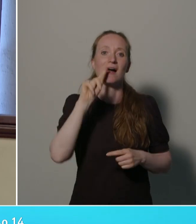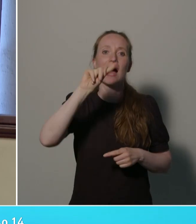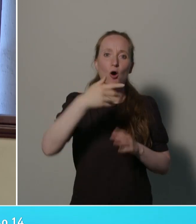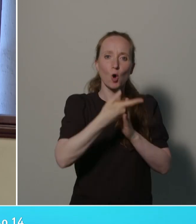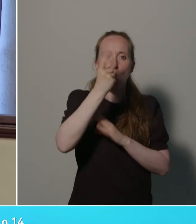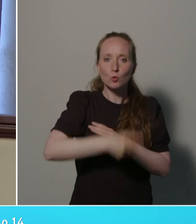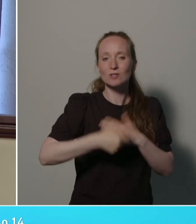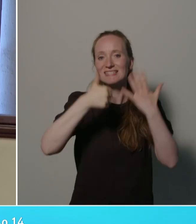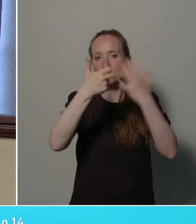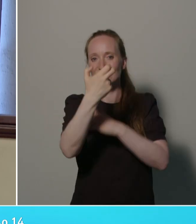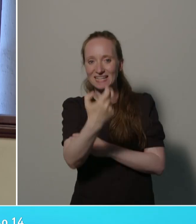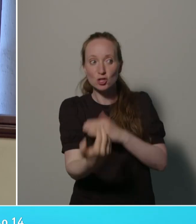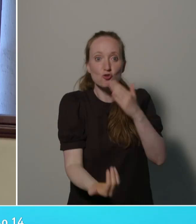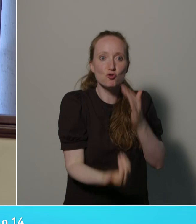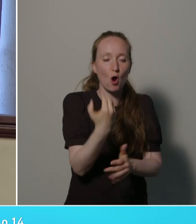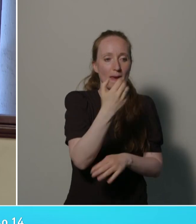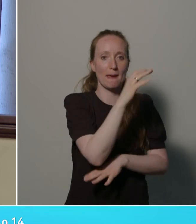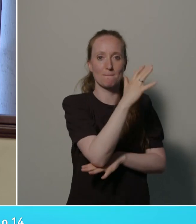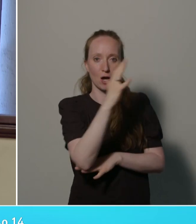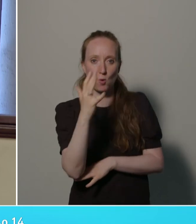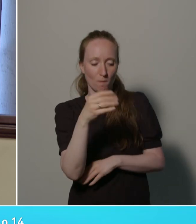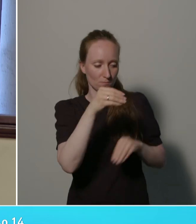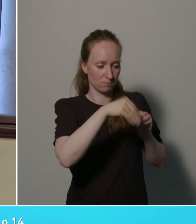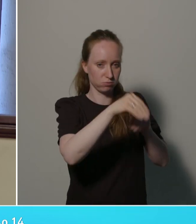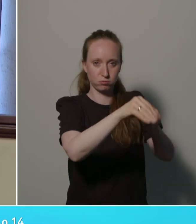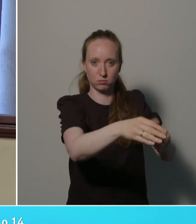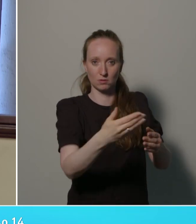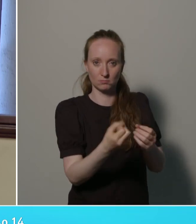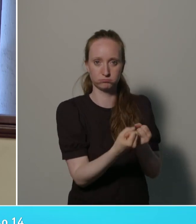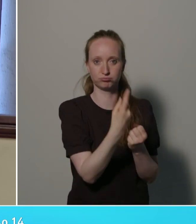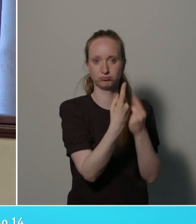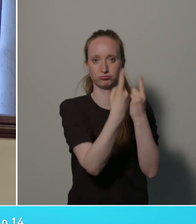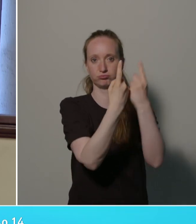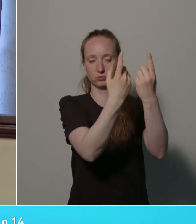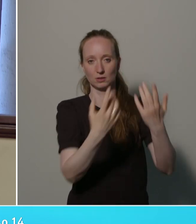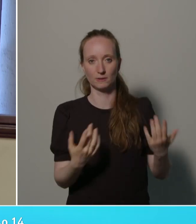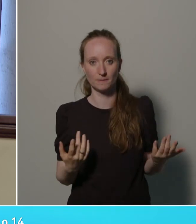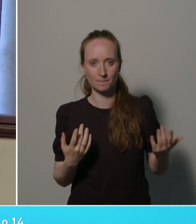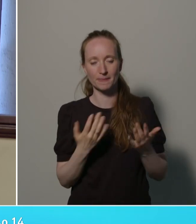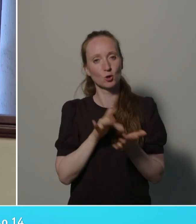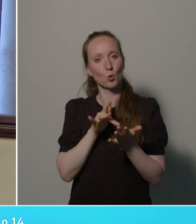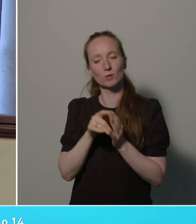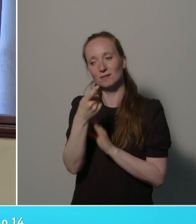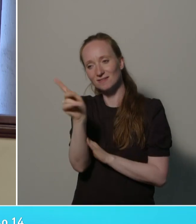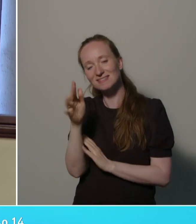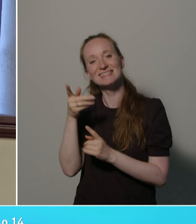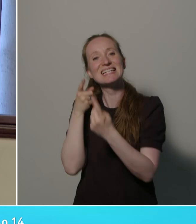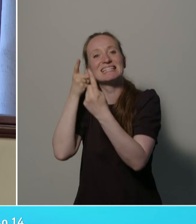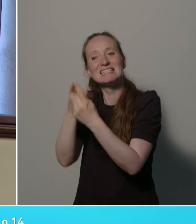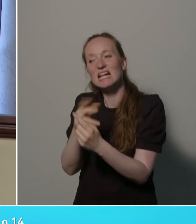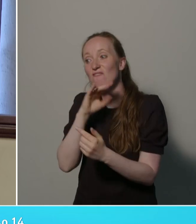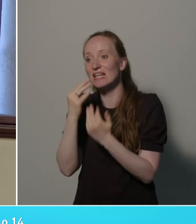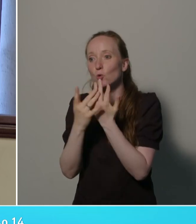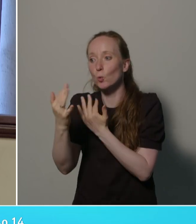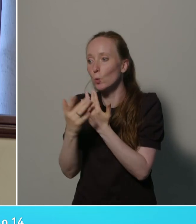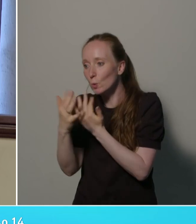an. Das ist nicht böse gemeint. Ich meine jetzt aber, weil das ja auch eure Intention ist, einfach viel Grün zu erhalten und nicht nur eure,